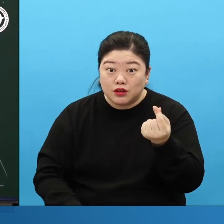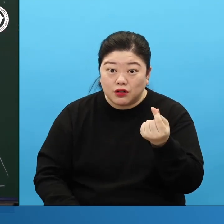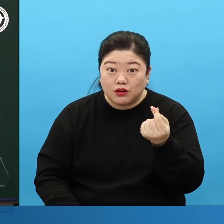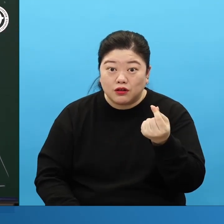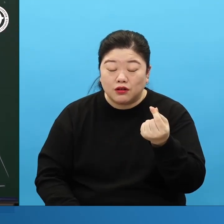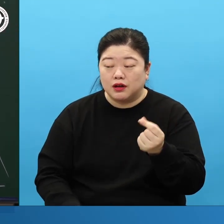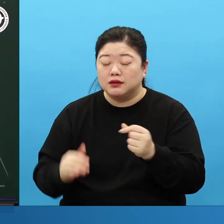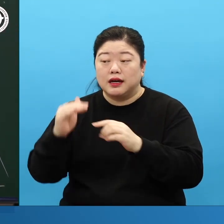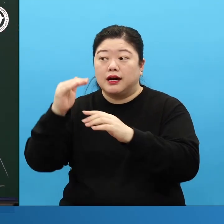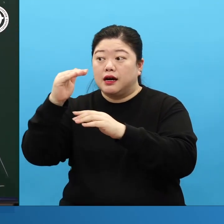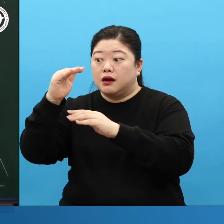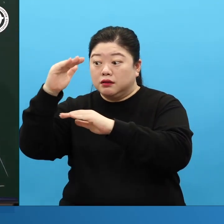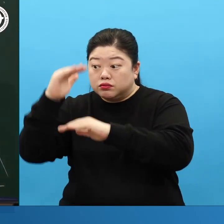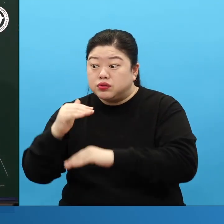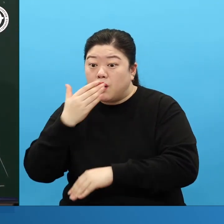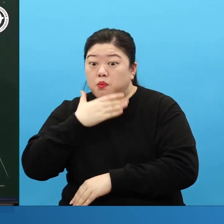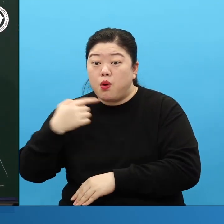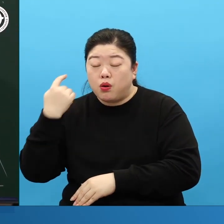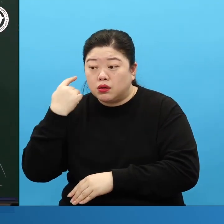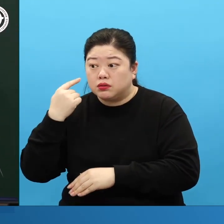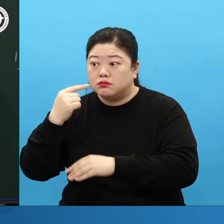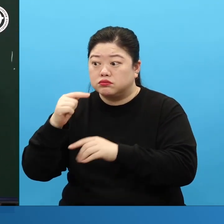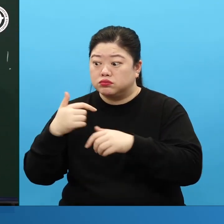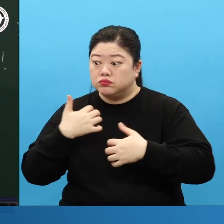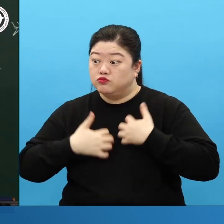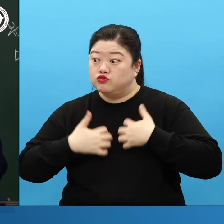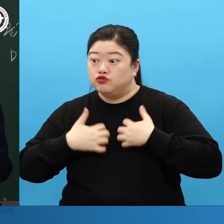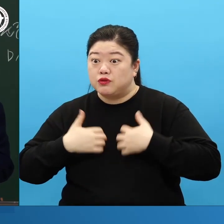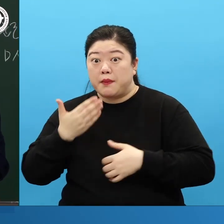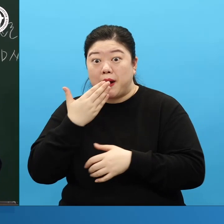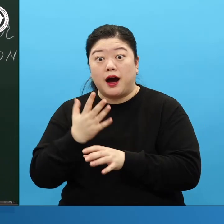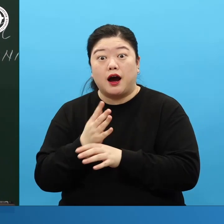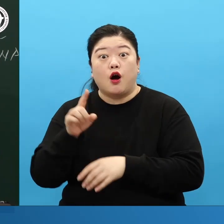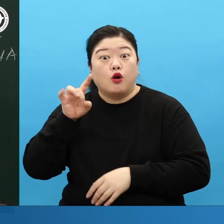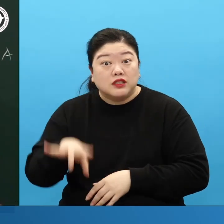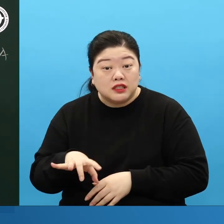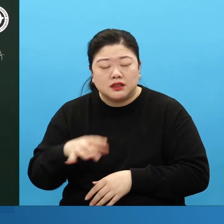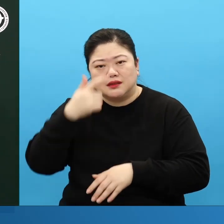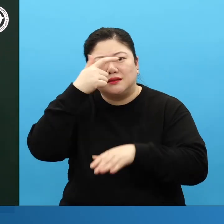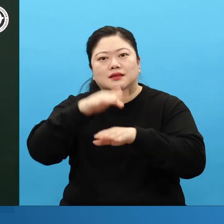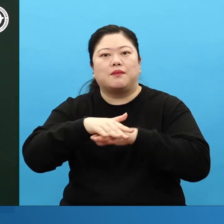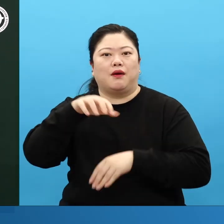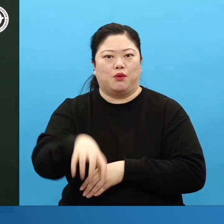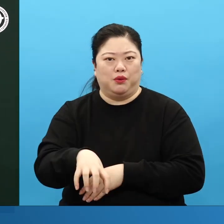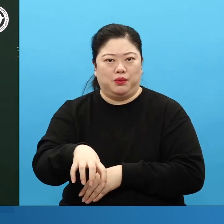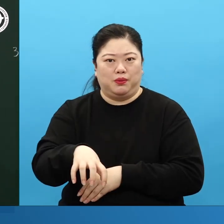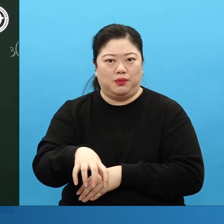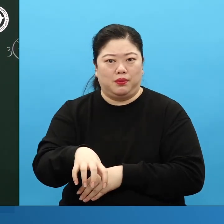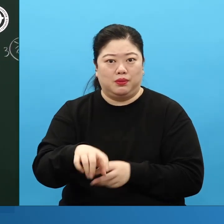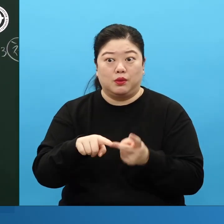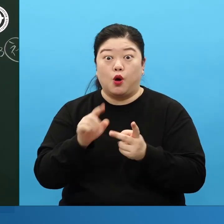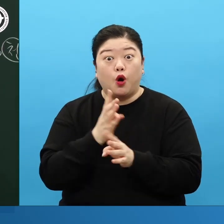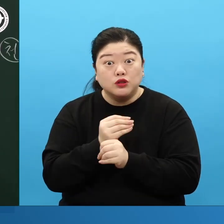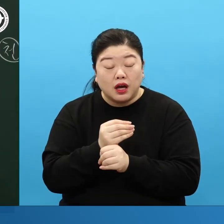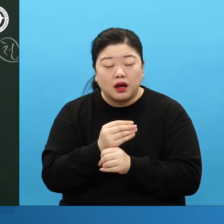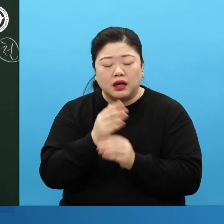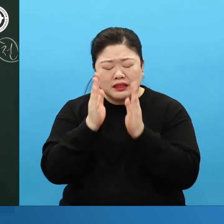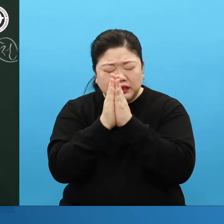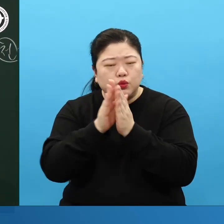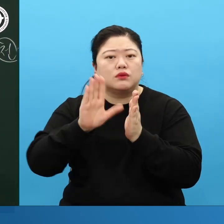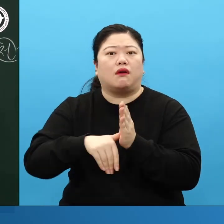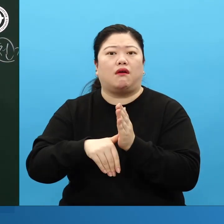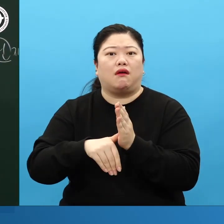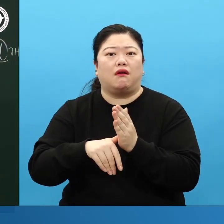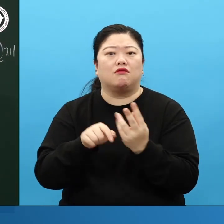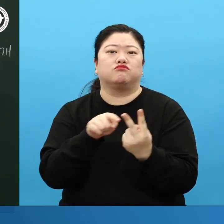게 기도. Y lo que 이렇게 되는 podemos 거예요. disfrutar de esto es la oración ahí. 그래서 예수님이 기도 외에는 다른 유가 나갈 수 없느니라. Por